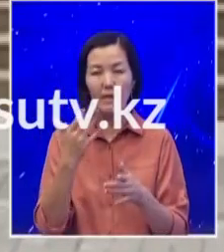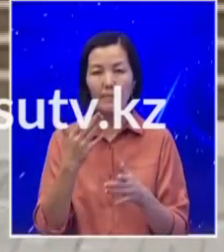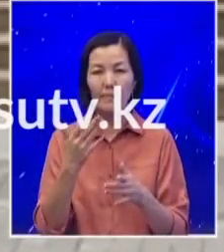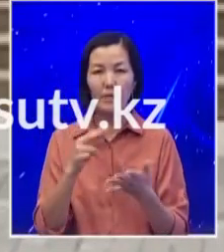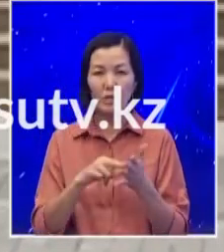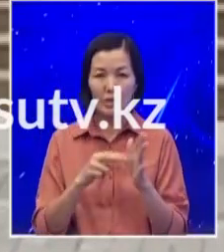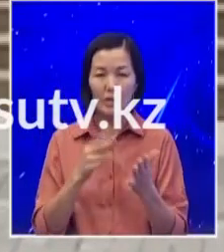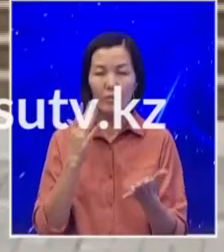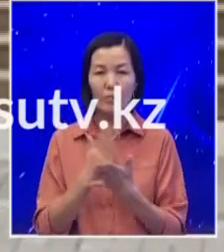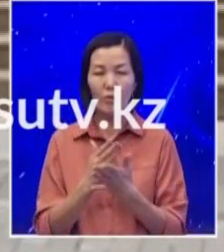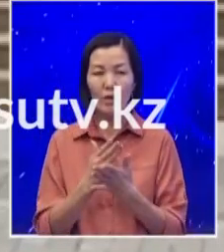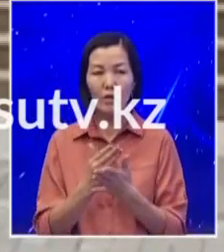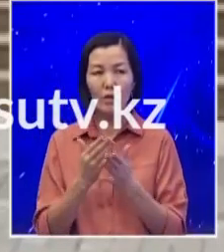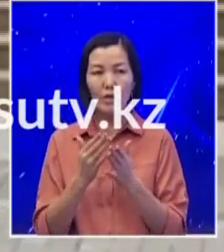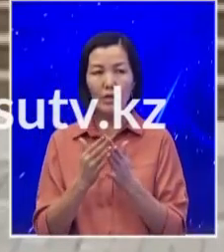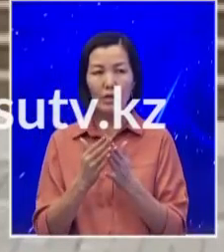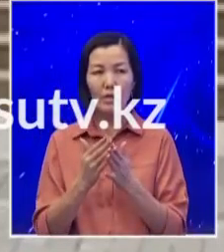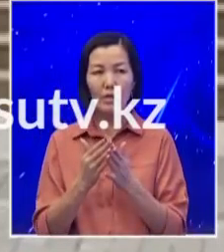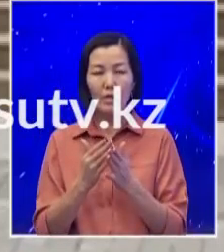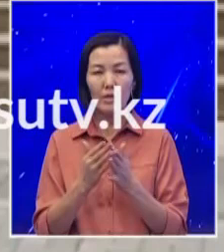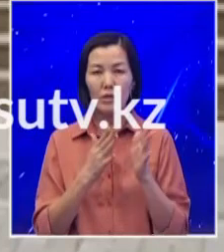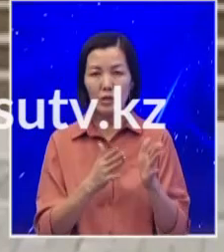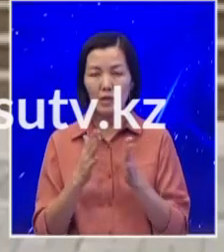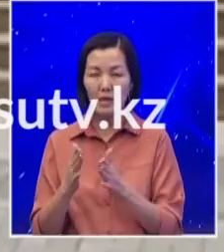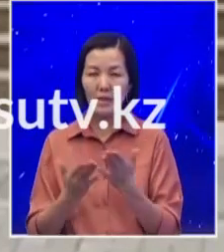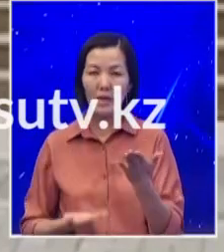Сол ниеттің арқасында осы кітаптың тиянақ келтіріп, бүгін